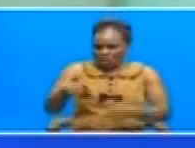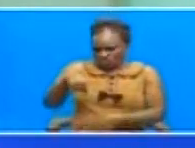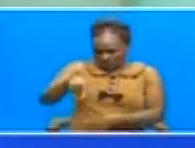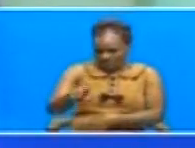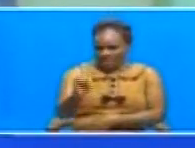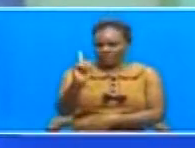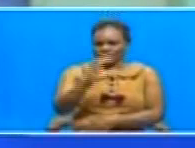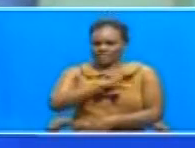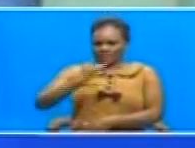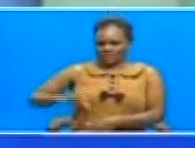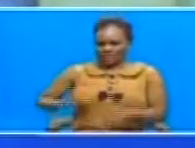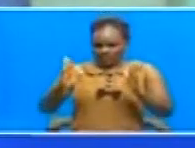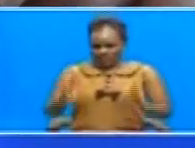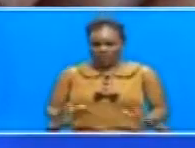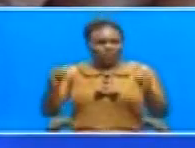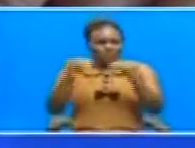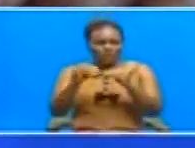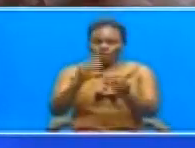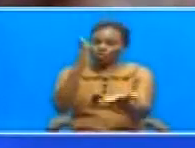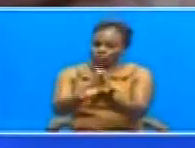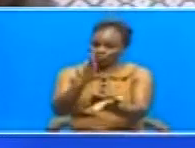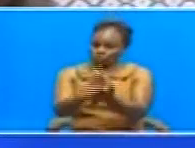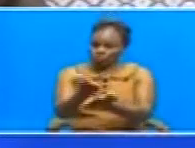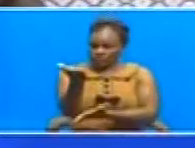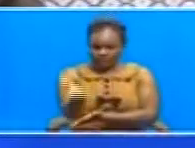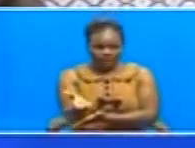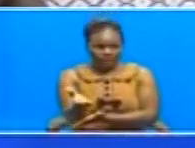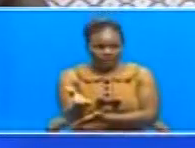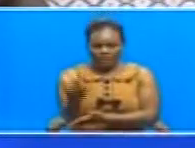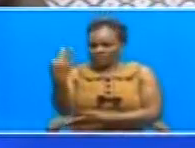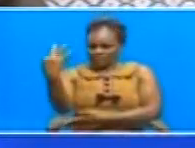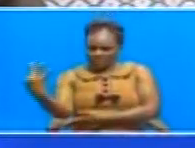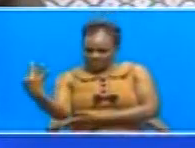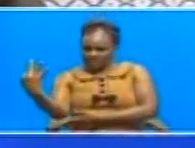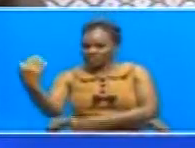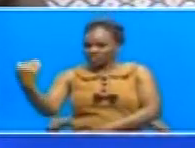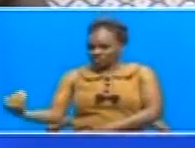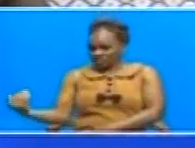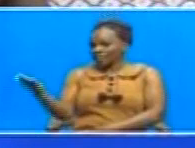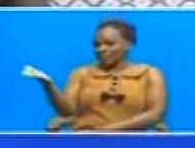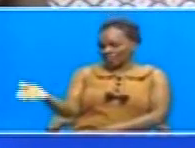akiwa Mkristo alivyokumbana na ukweli kuhusu swala hilo. About three of those students